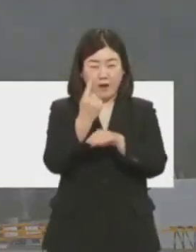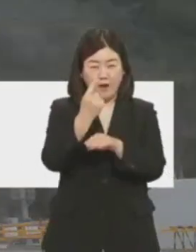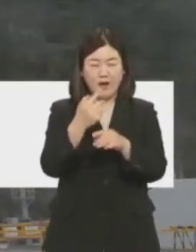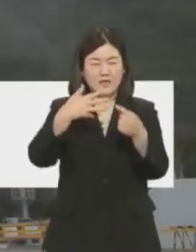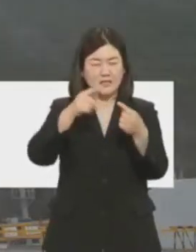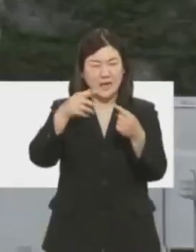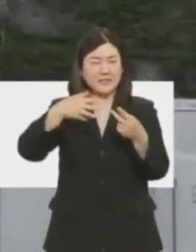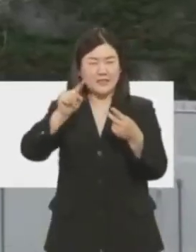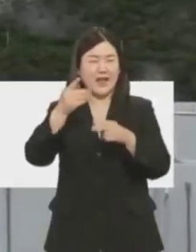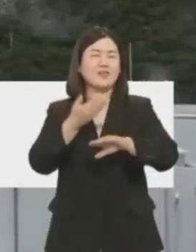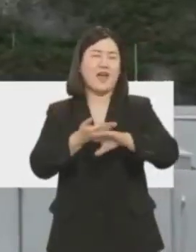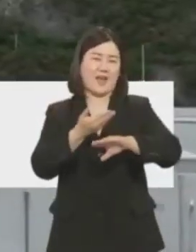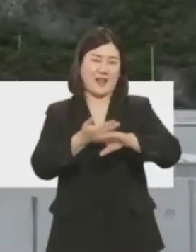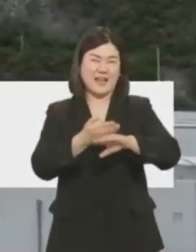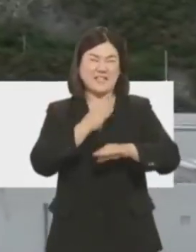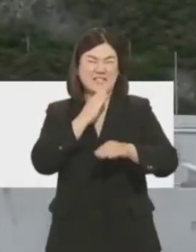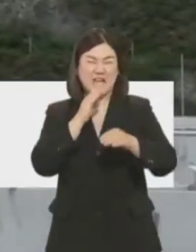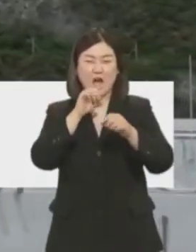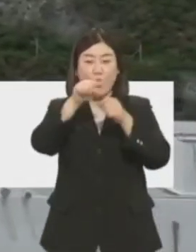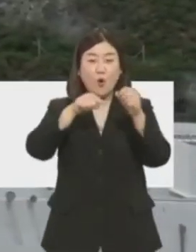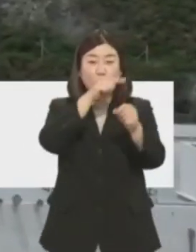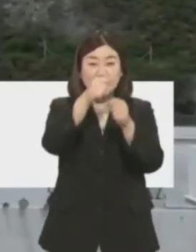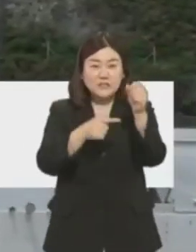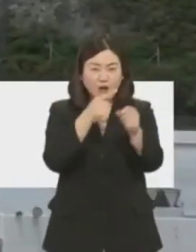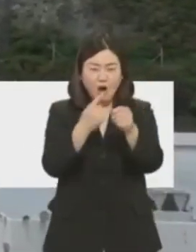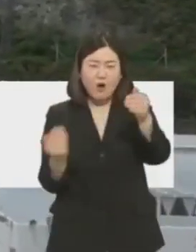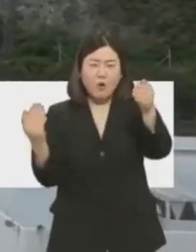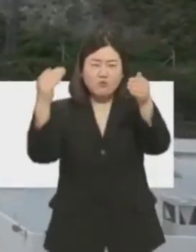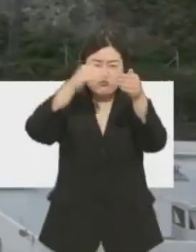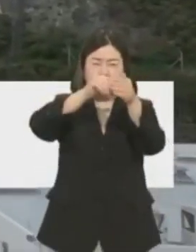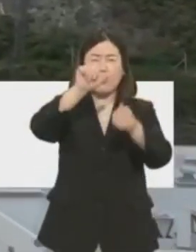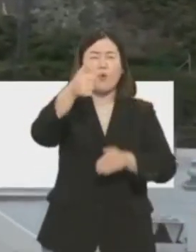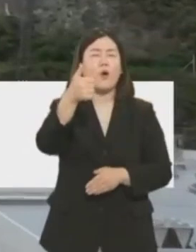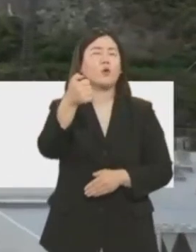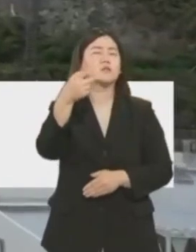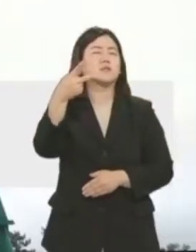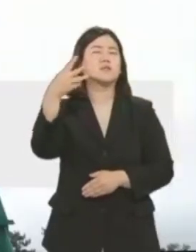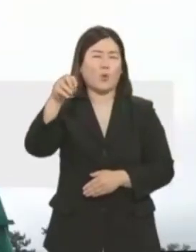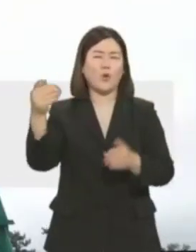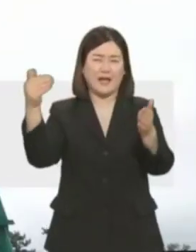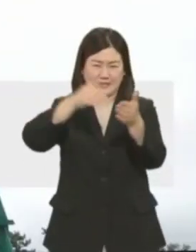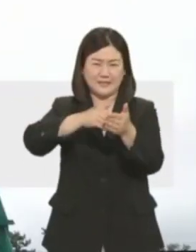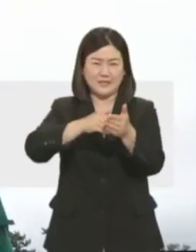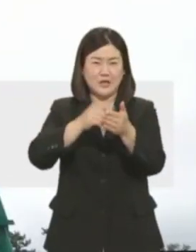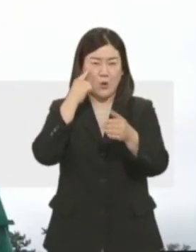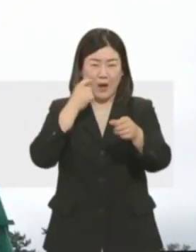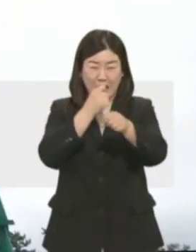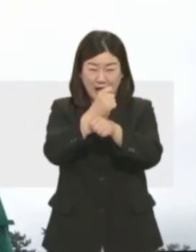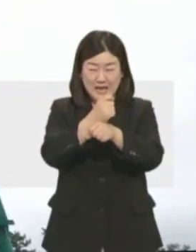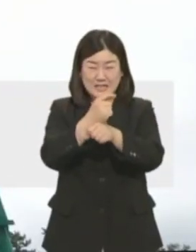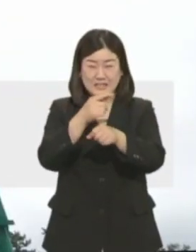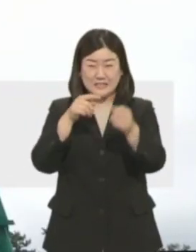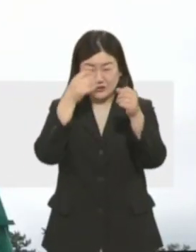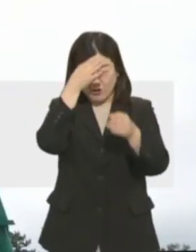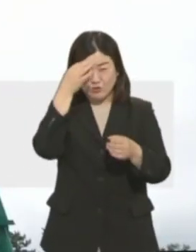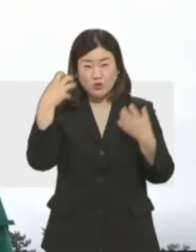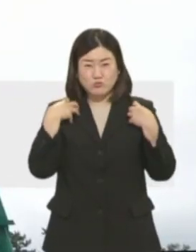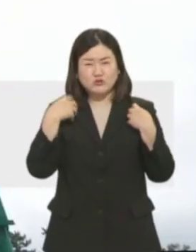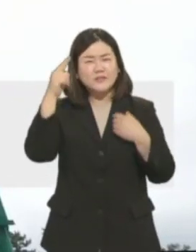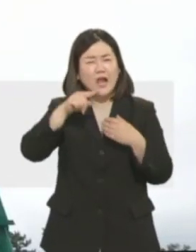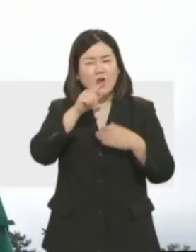발사는 지난 1 2차 발사가 된 달리 실제 위성을 550km 궤도에 올리게 되며 과기 정통분은 내일 오후